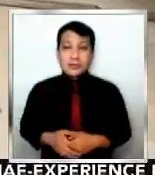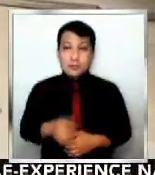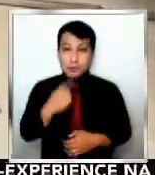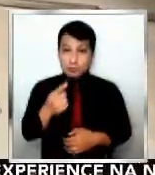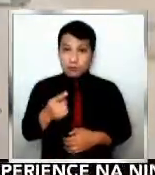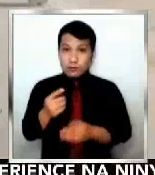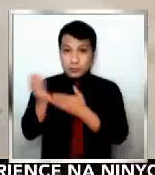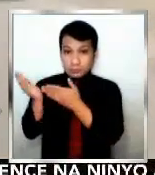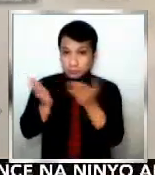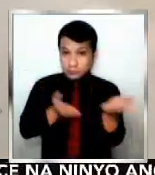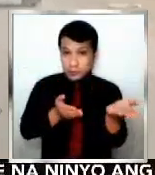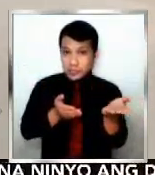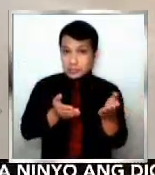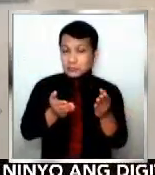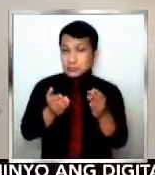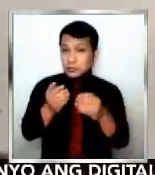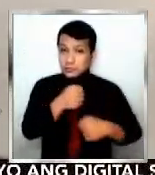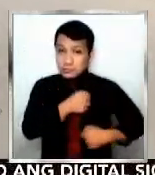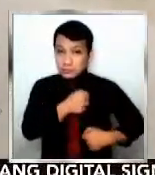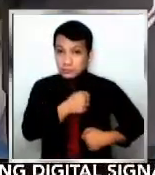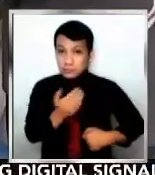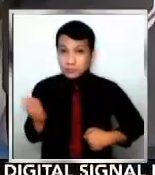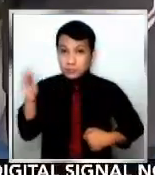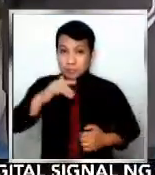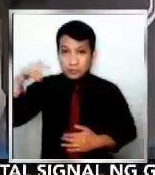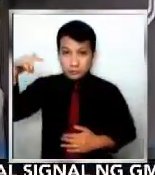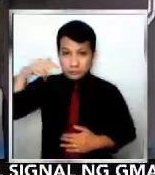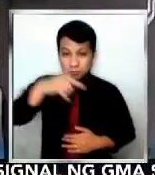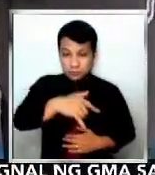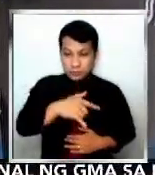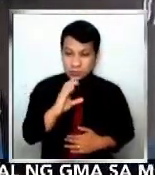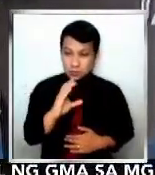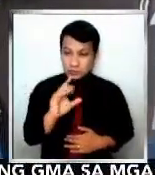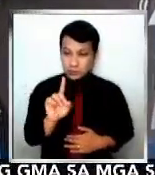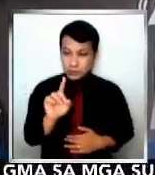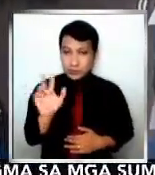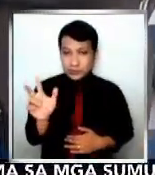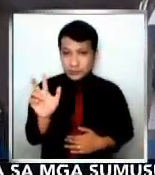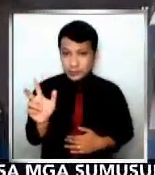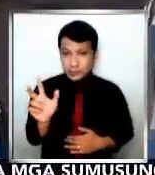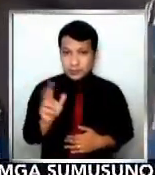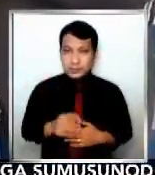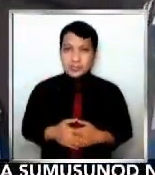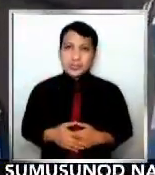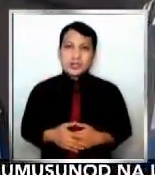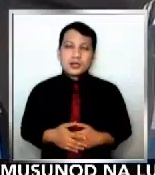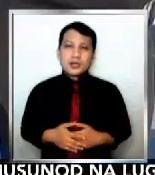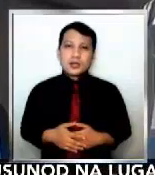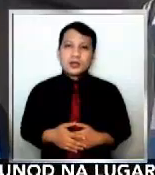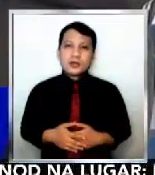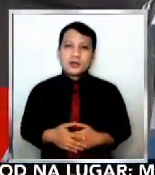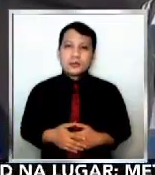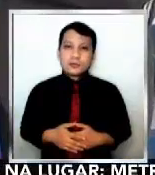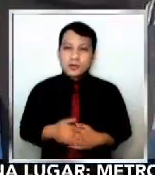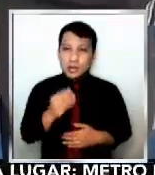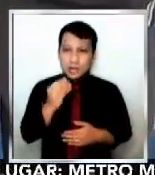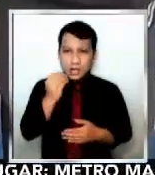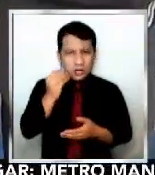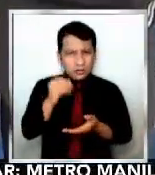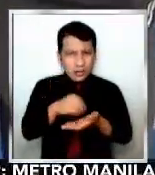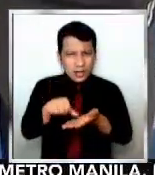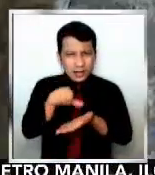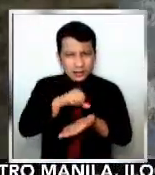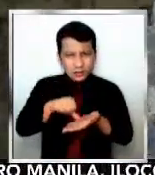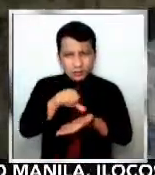mga nakaligtas sa bumagsak na C-130. Yung basic needs lang ng kasi cotton, wet wipes, alcohol, tapos